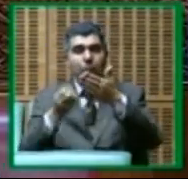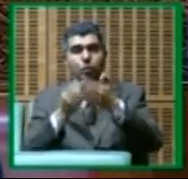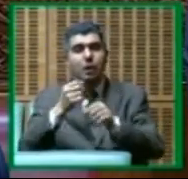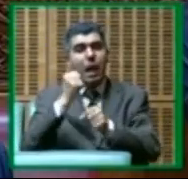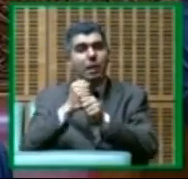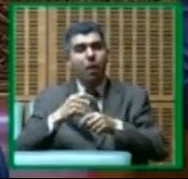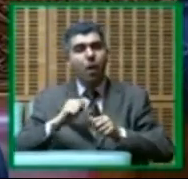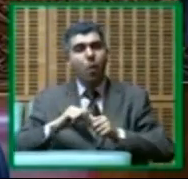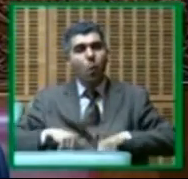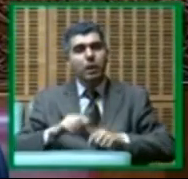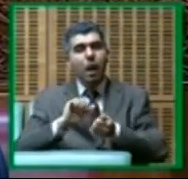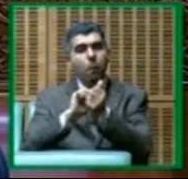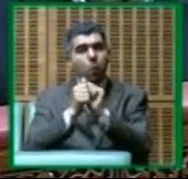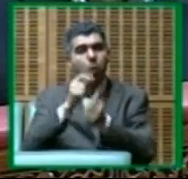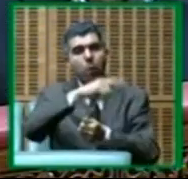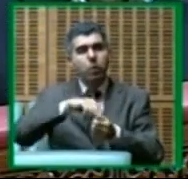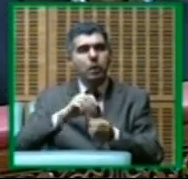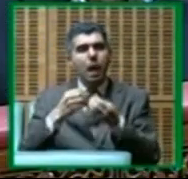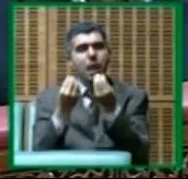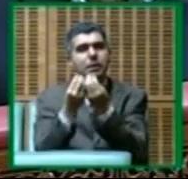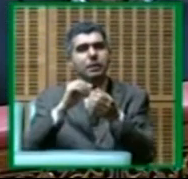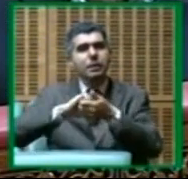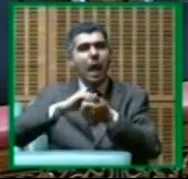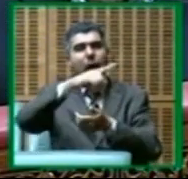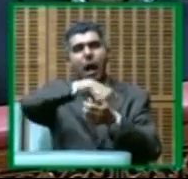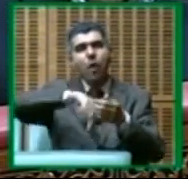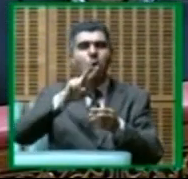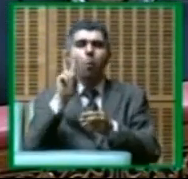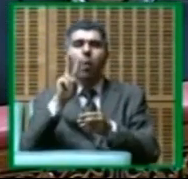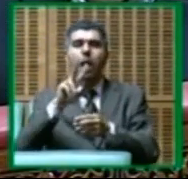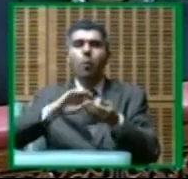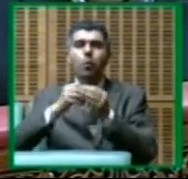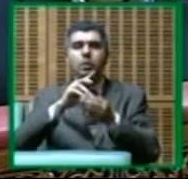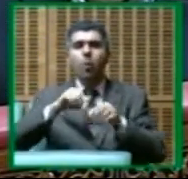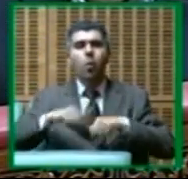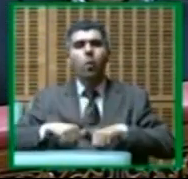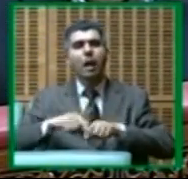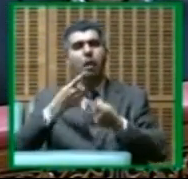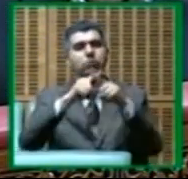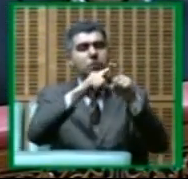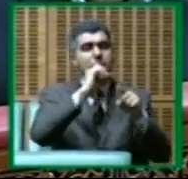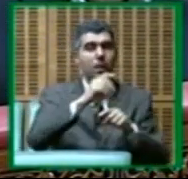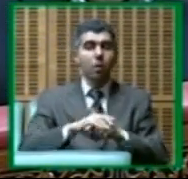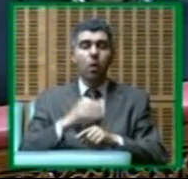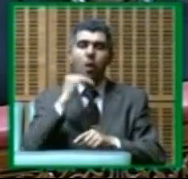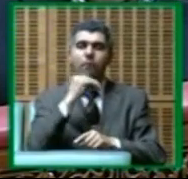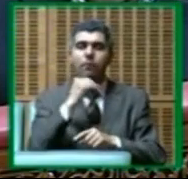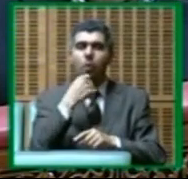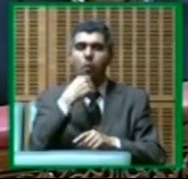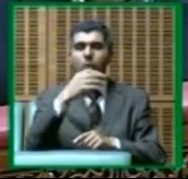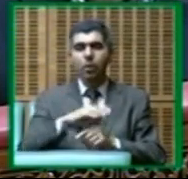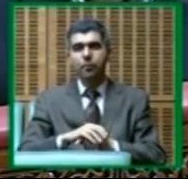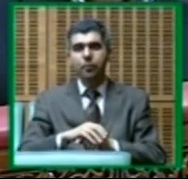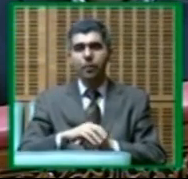طبعا بمشاركة ومعية الجامعة الوطنية للتخييم وأيضا مجموعة من القطاعات الأخرى. بعجالة جاوبا على السؤال